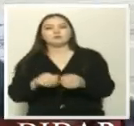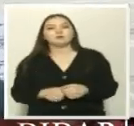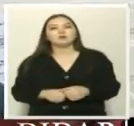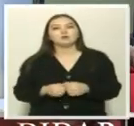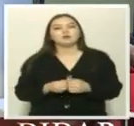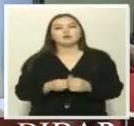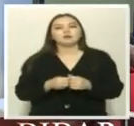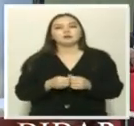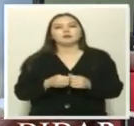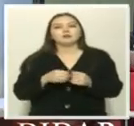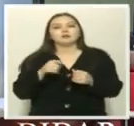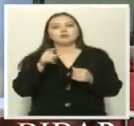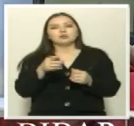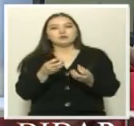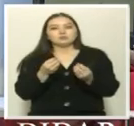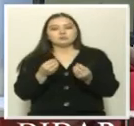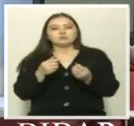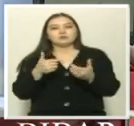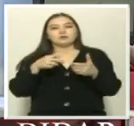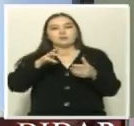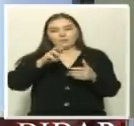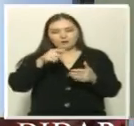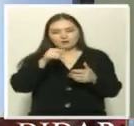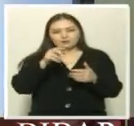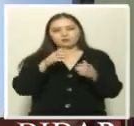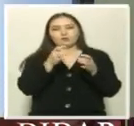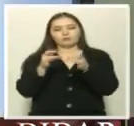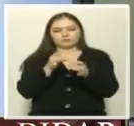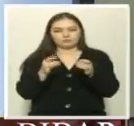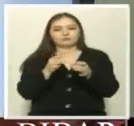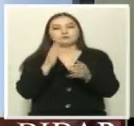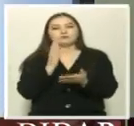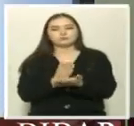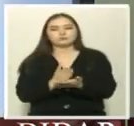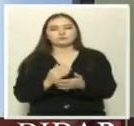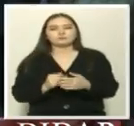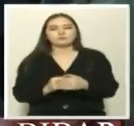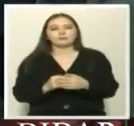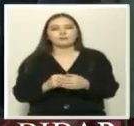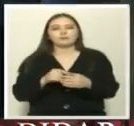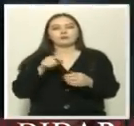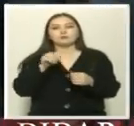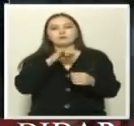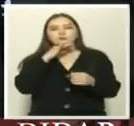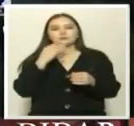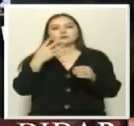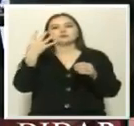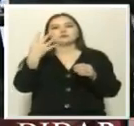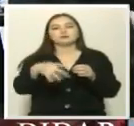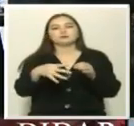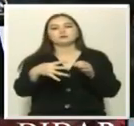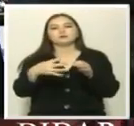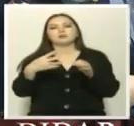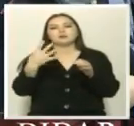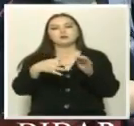пользу от этих программ увидели и жители Мангистау в прошлом году за услугами центра занятости области обратились более 42 тысяч